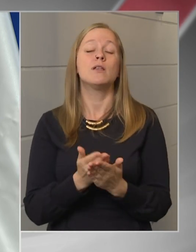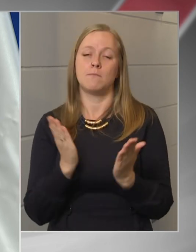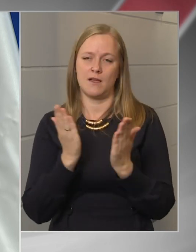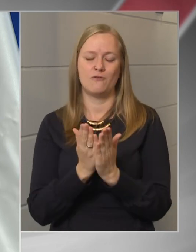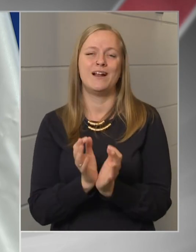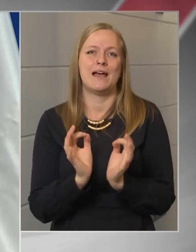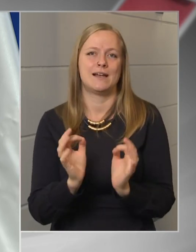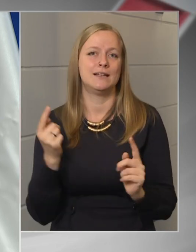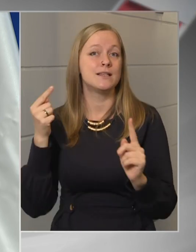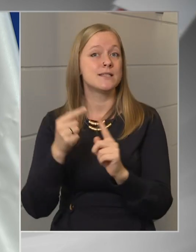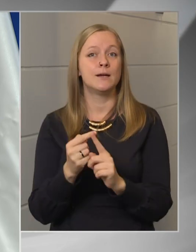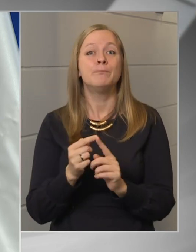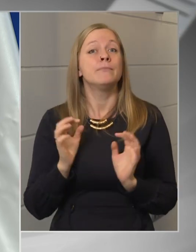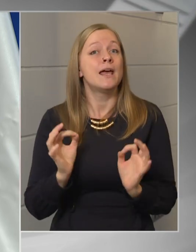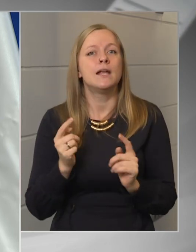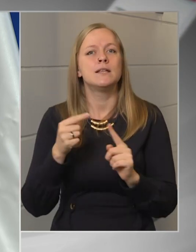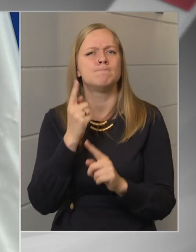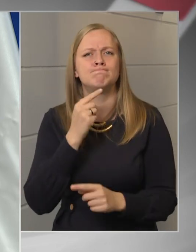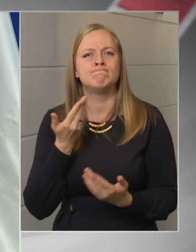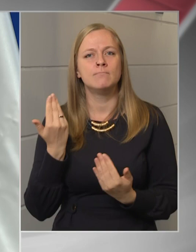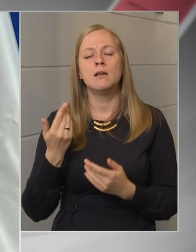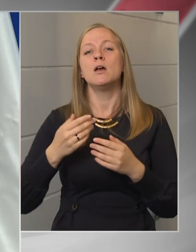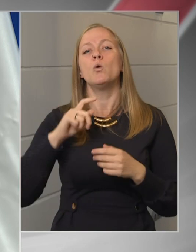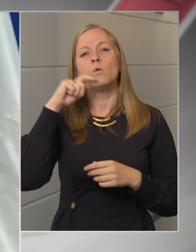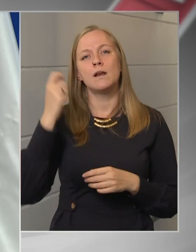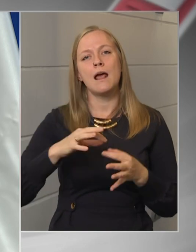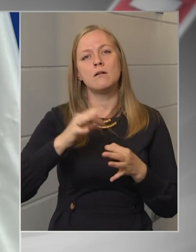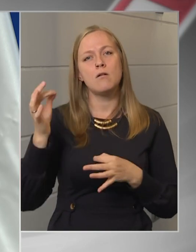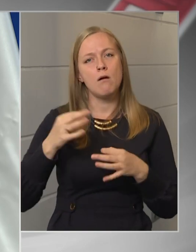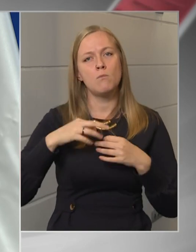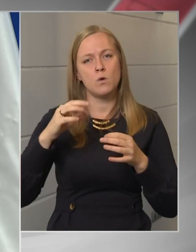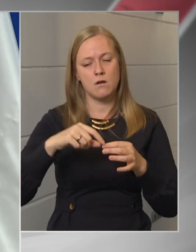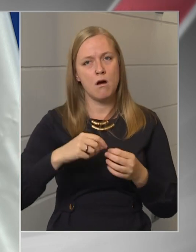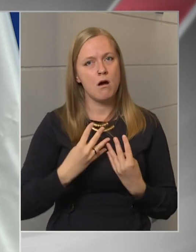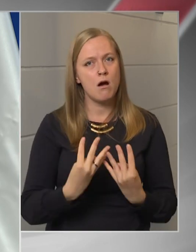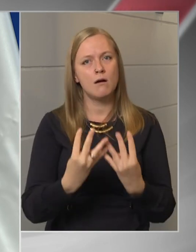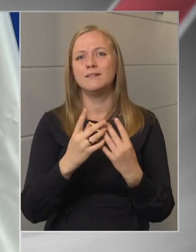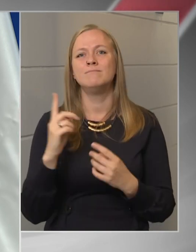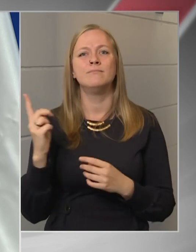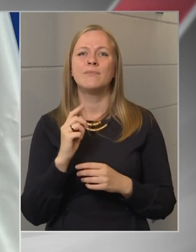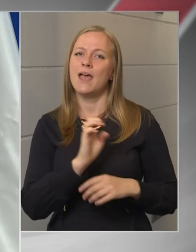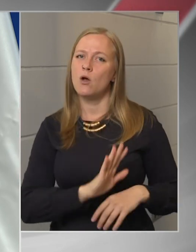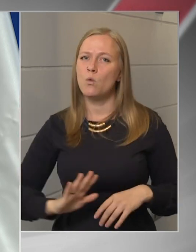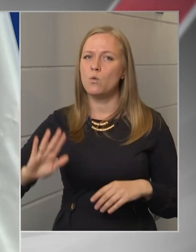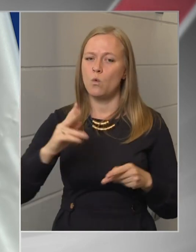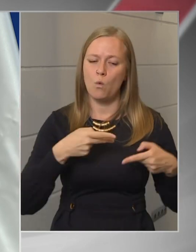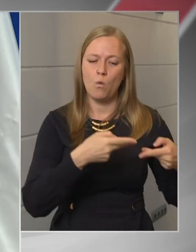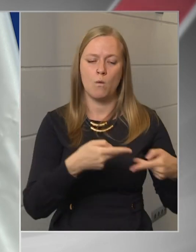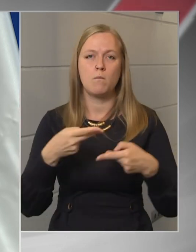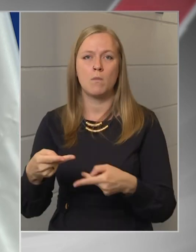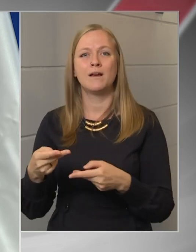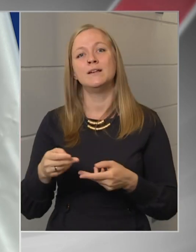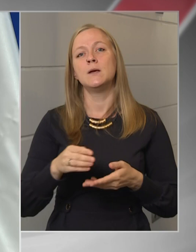célnak, hiszen az eredeti cél az az volt, hogy az ukrán gabonának nem az európai agrárpiacokat kell szétvernie,